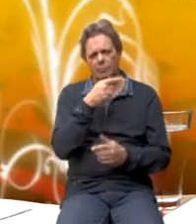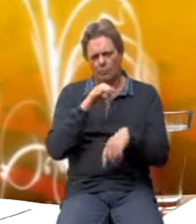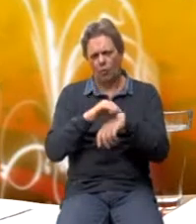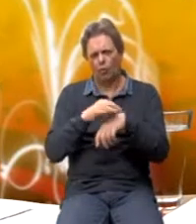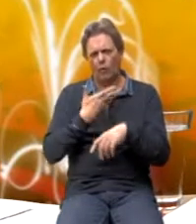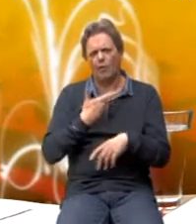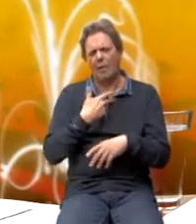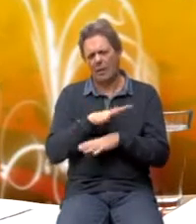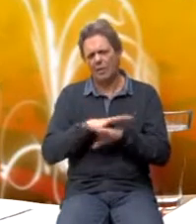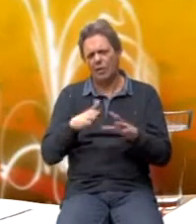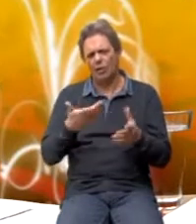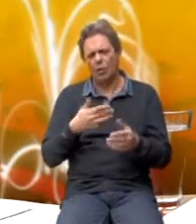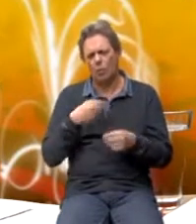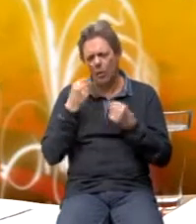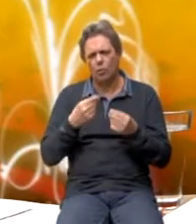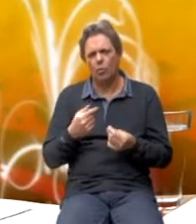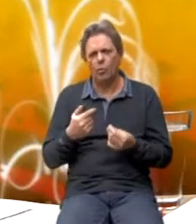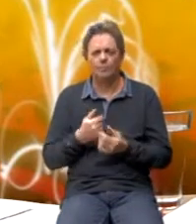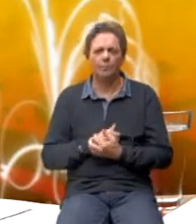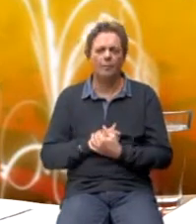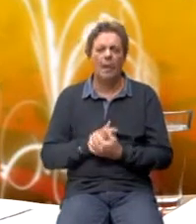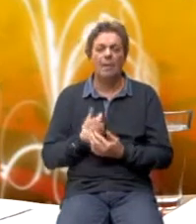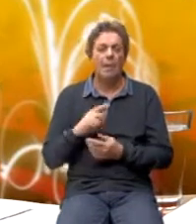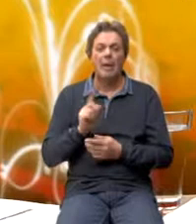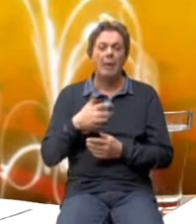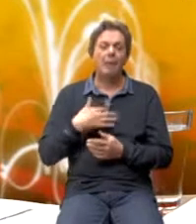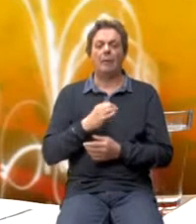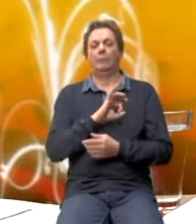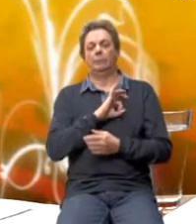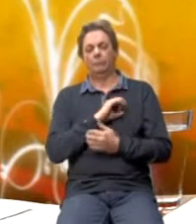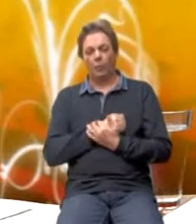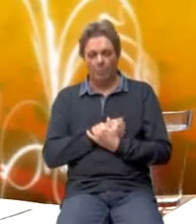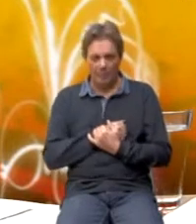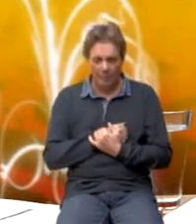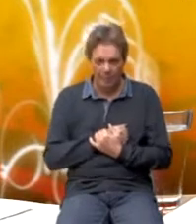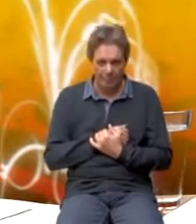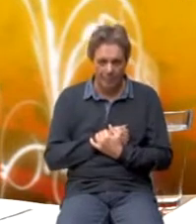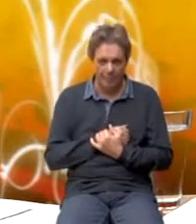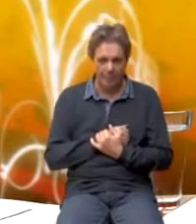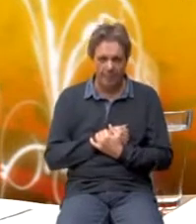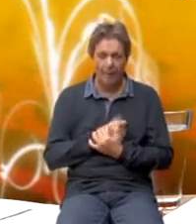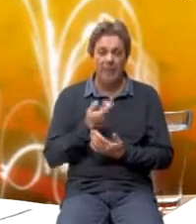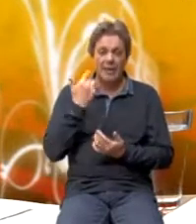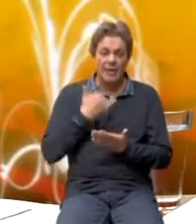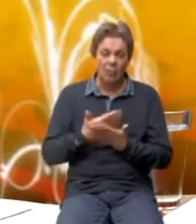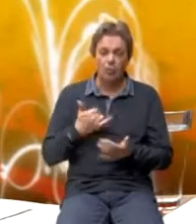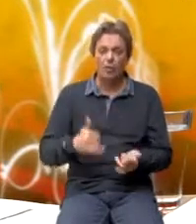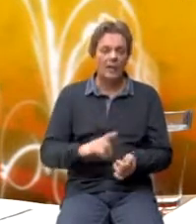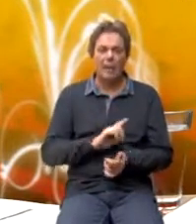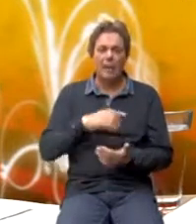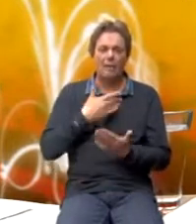tim smjernicom da mi ne bi uginuli. Jer nismo ne vjerujemo u hranu koju